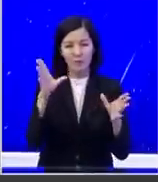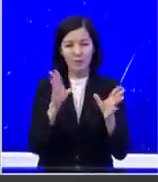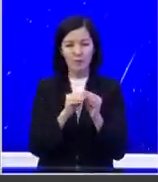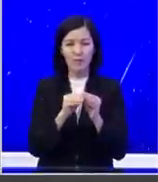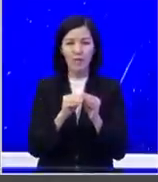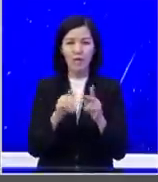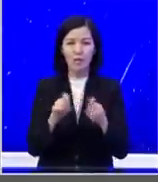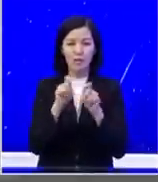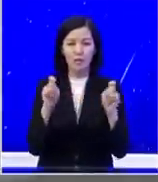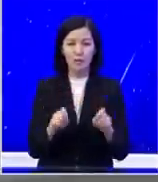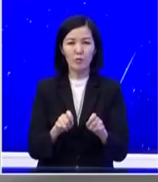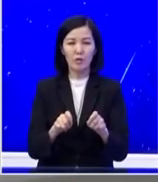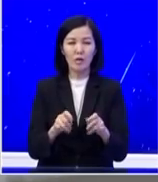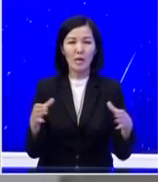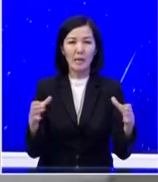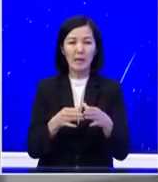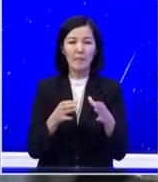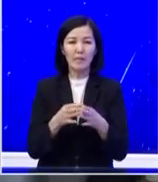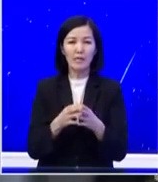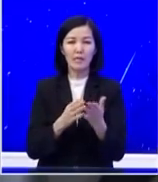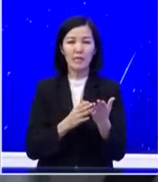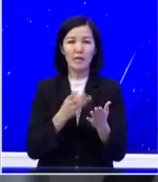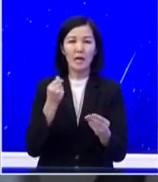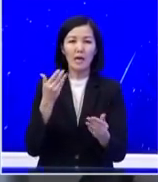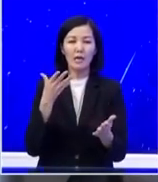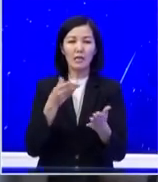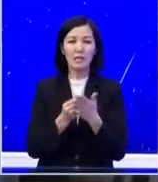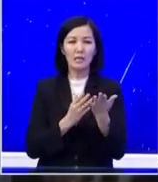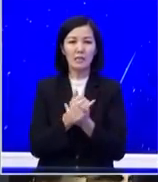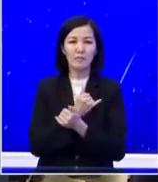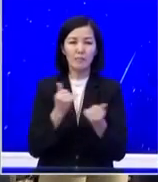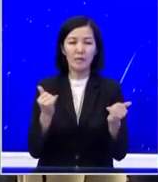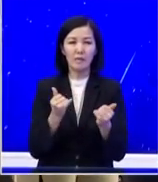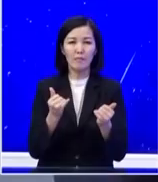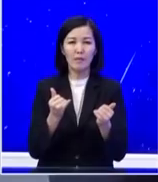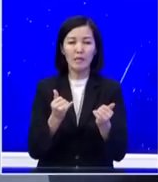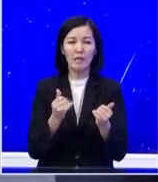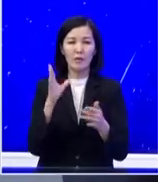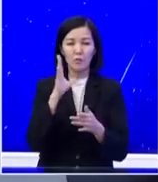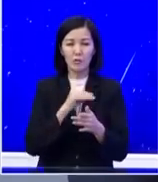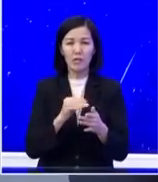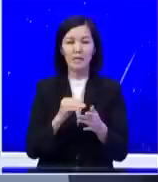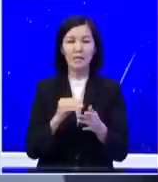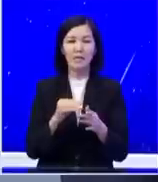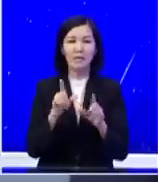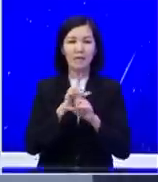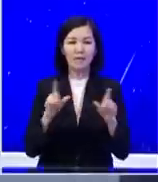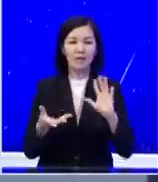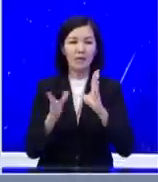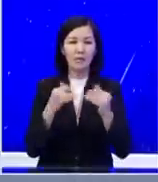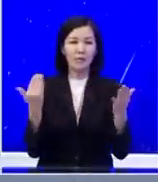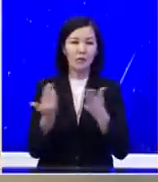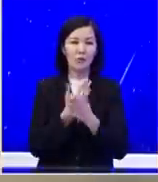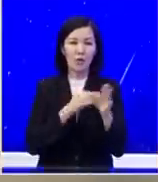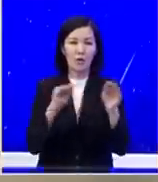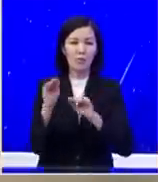асырылған. Сондықтан мұнда компанияның ақылы қызметімен бірге мемлекеттік тапсырыс шеңберінде де қызмет көрсетіледі. Нысанға жаппай заманауи